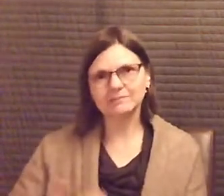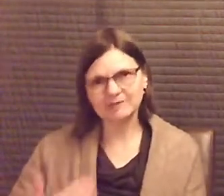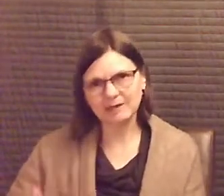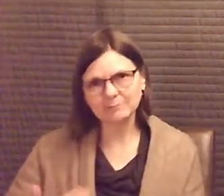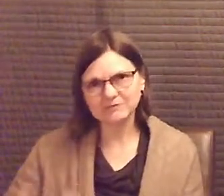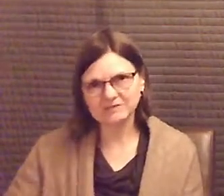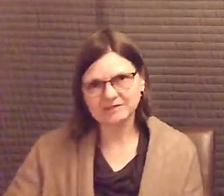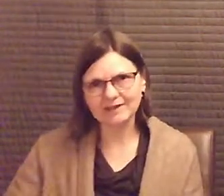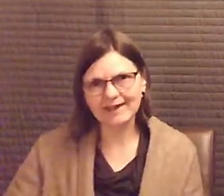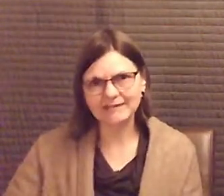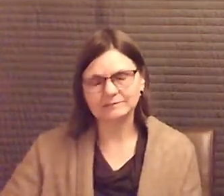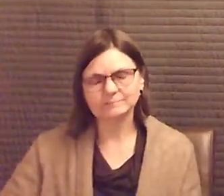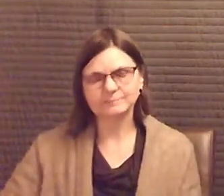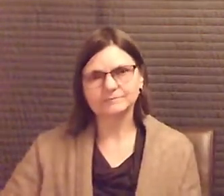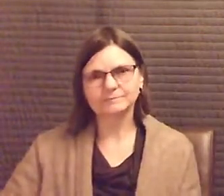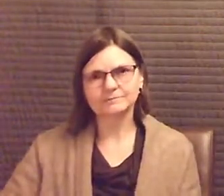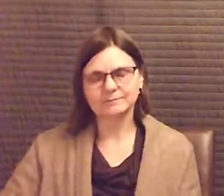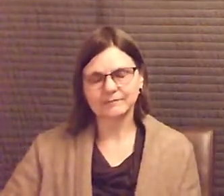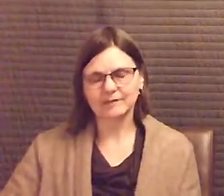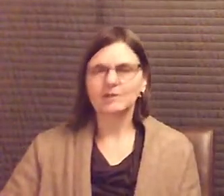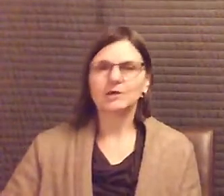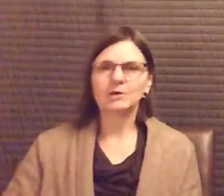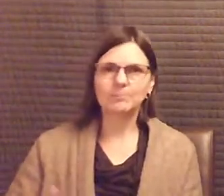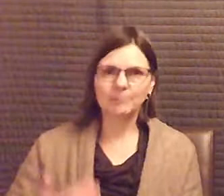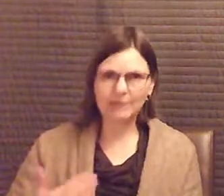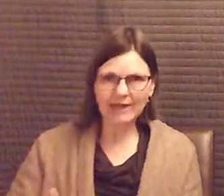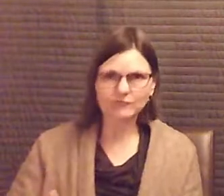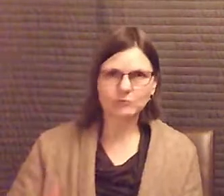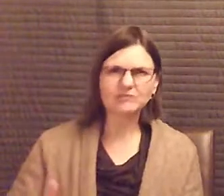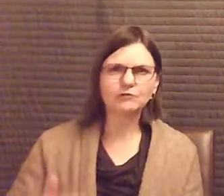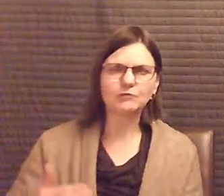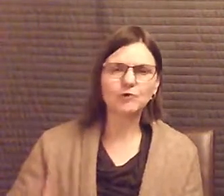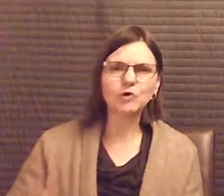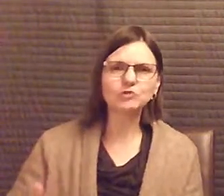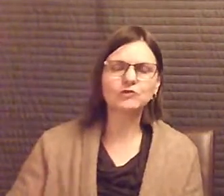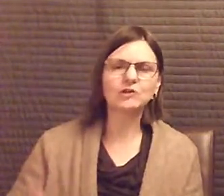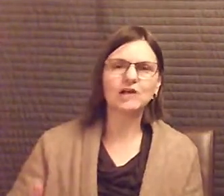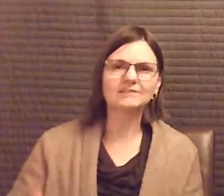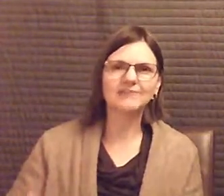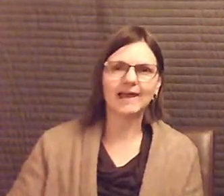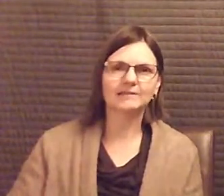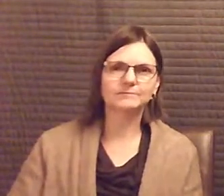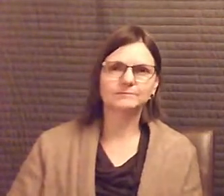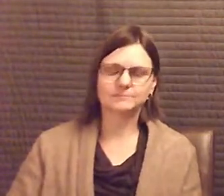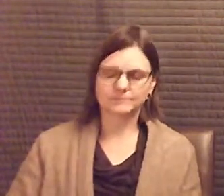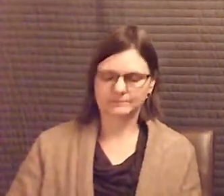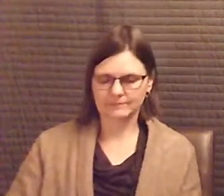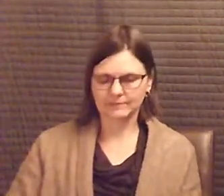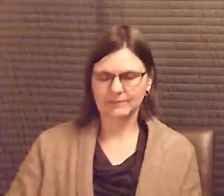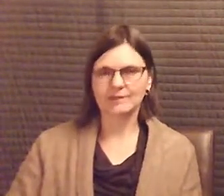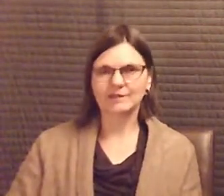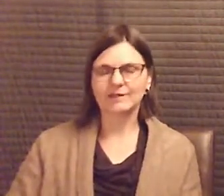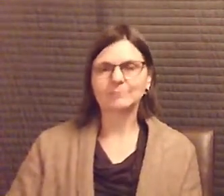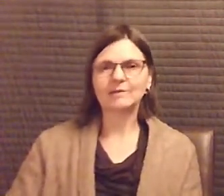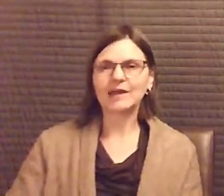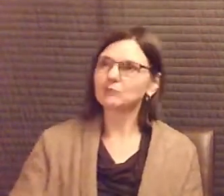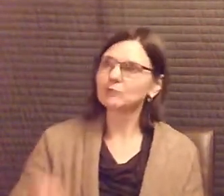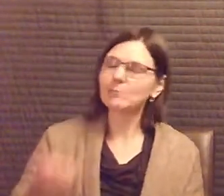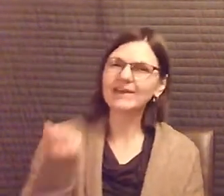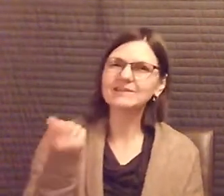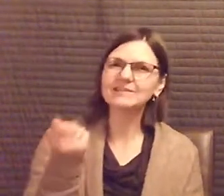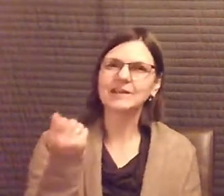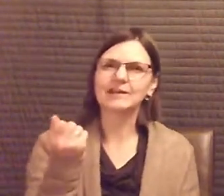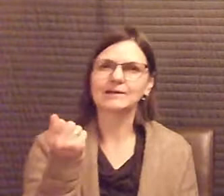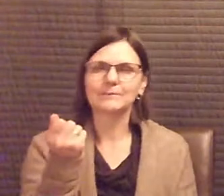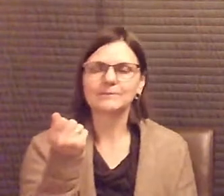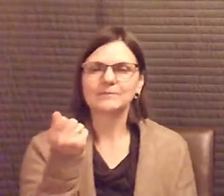bereid met hem tussen de leider en ik de persecute er lekker bereid om net zo vervolgd te worden als hij ready to drink we bereid om